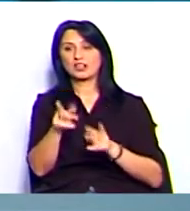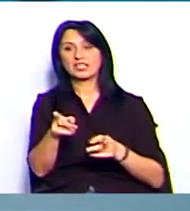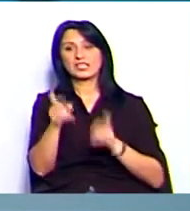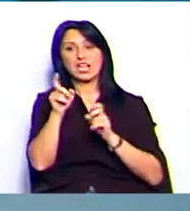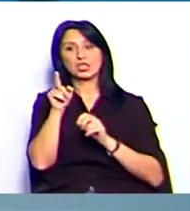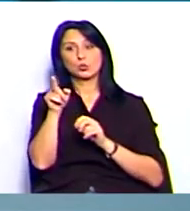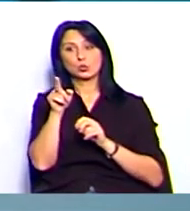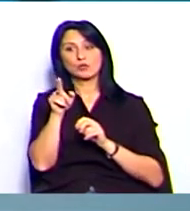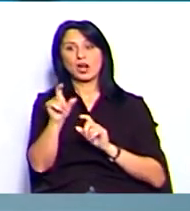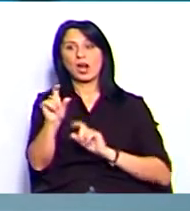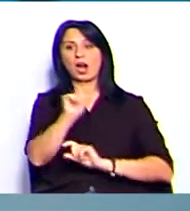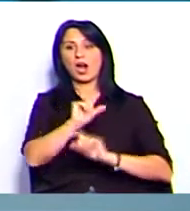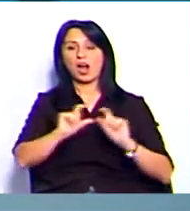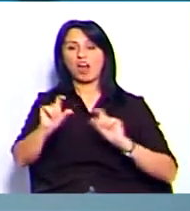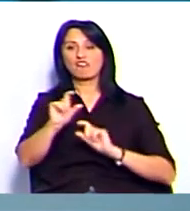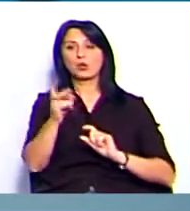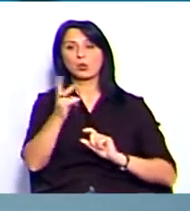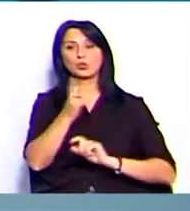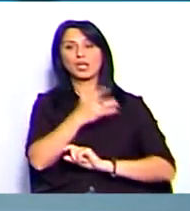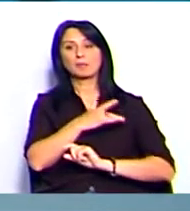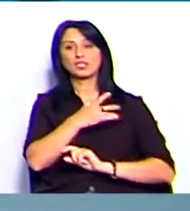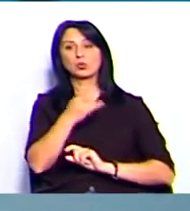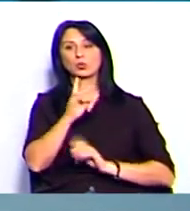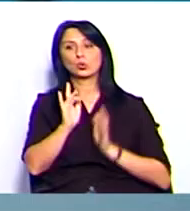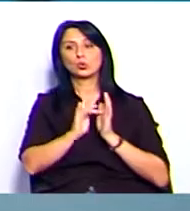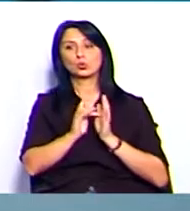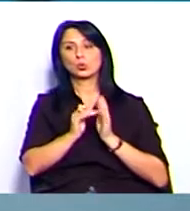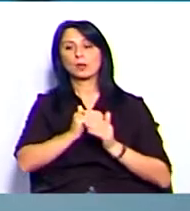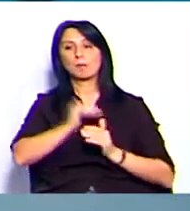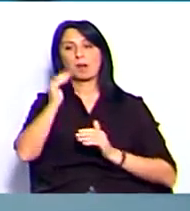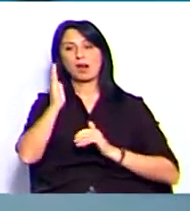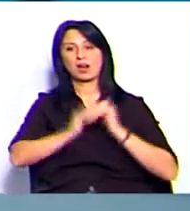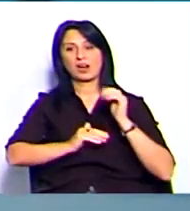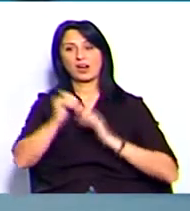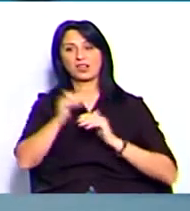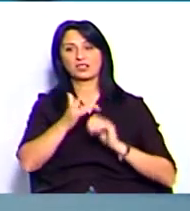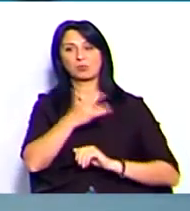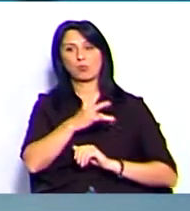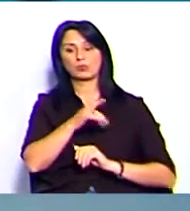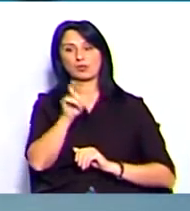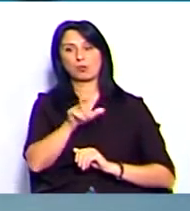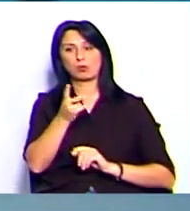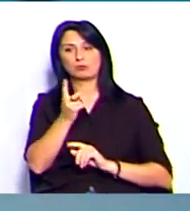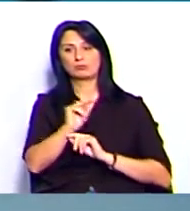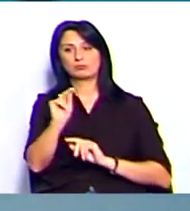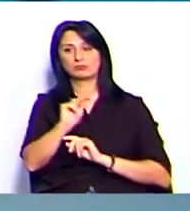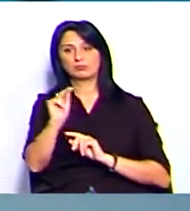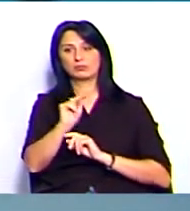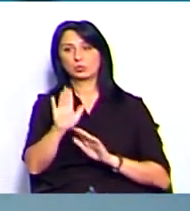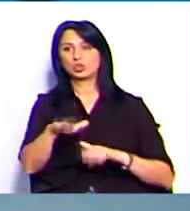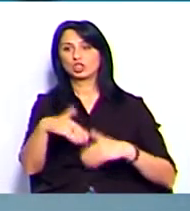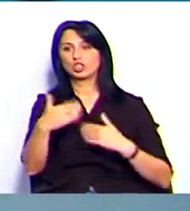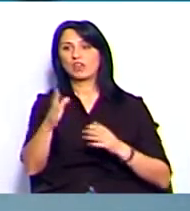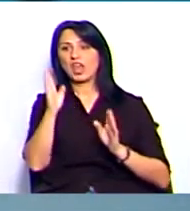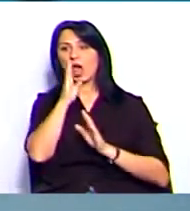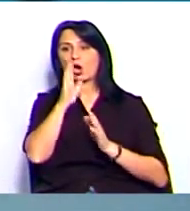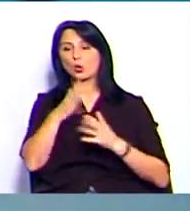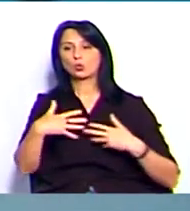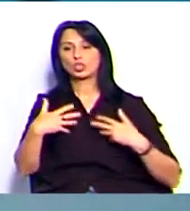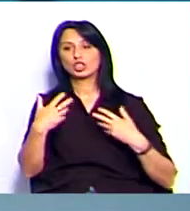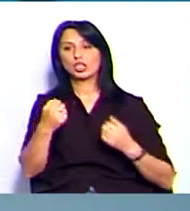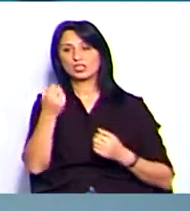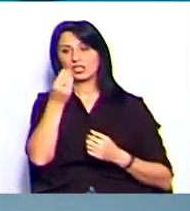სასტუმროში, თუნდაც კაფეში ყველგან უნდა ემსახურებოდნენ ტურისტებს მაღალი კლასის მომსახურე პერსონალი და უნდა შესთავაზონ ეკოლოგიურად